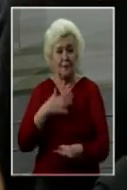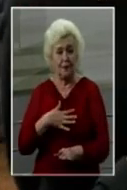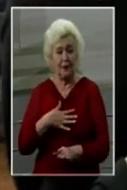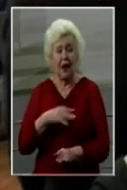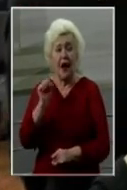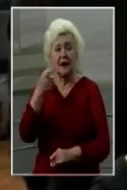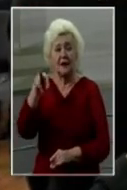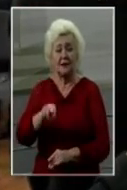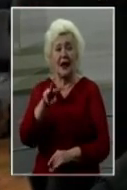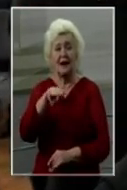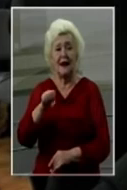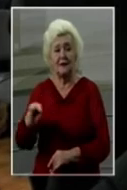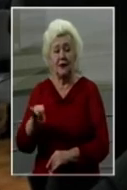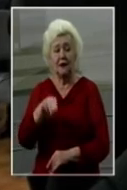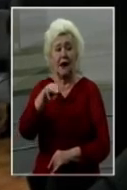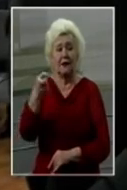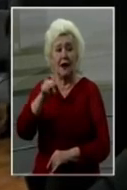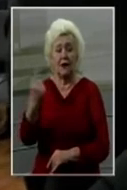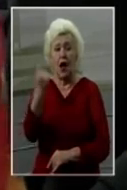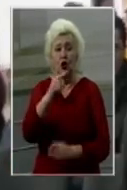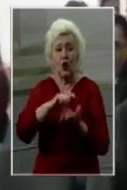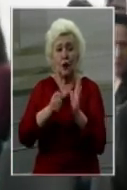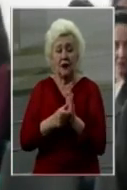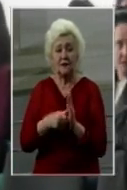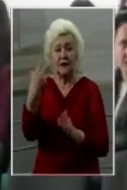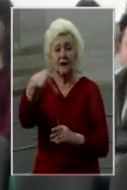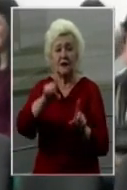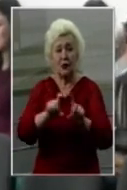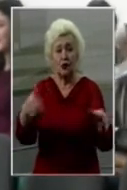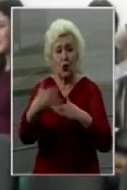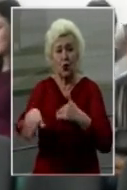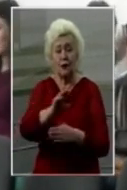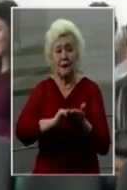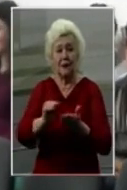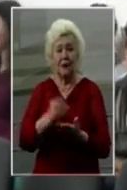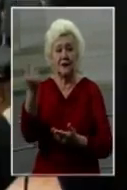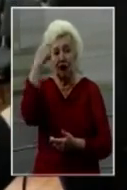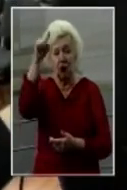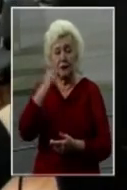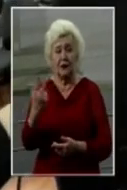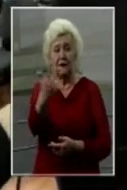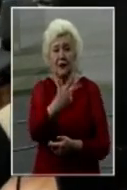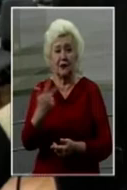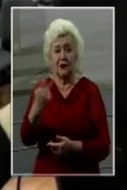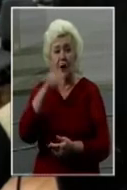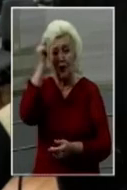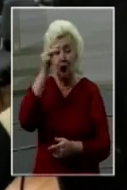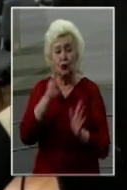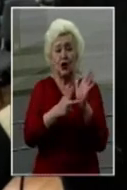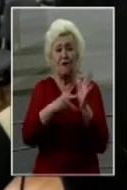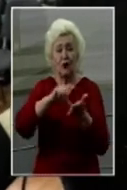Анастасія, Єлизавета та Тетяна – однокласниці з 30-ї школи Херсона. Написали один твір на трьох. Ми учні 8-го